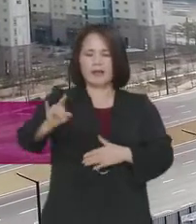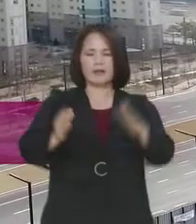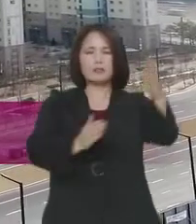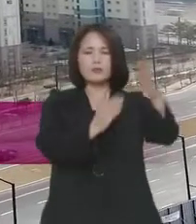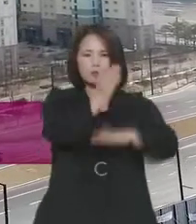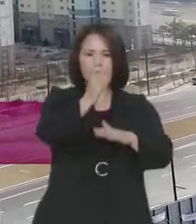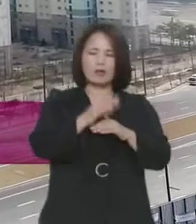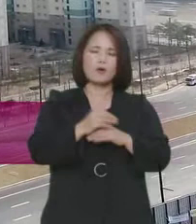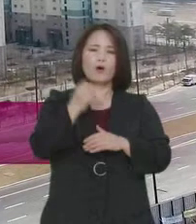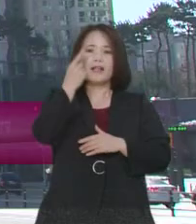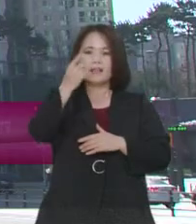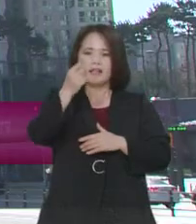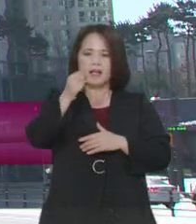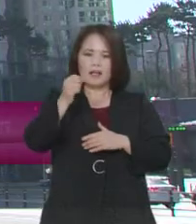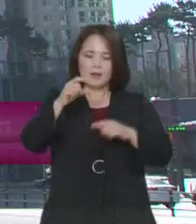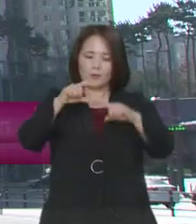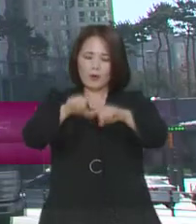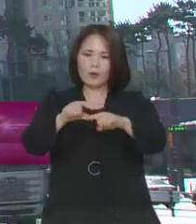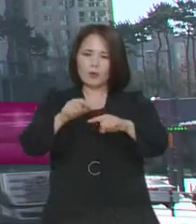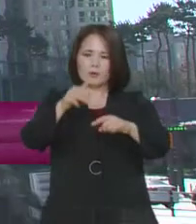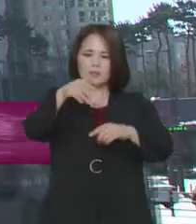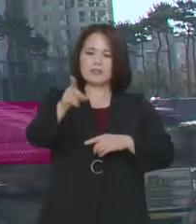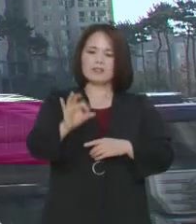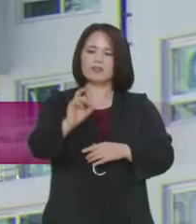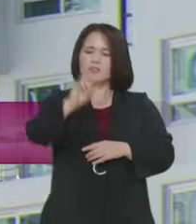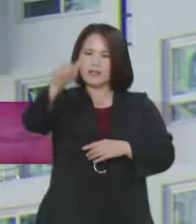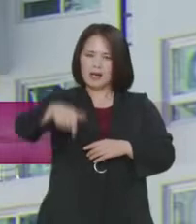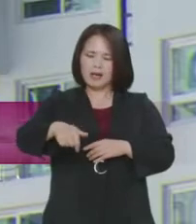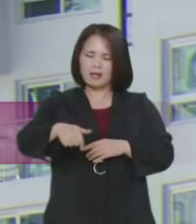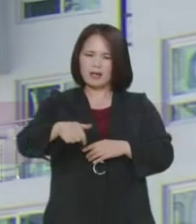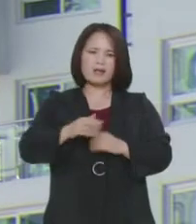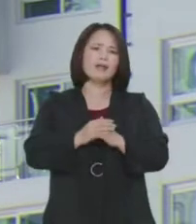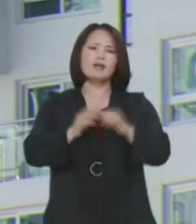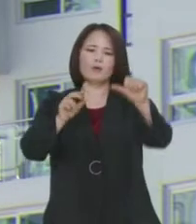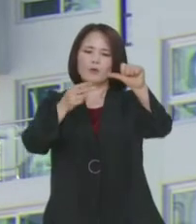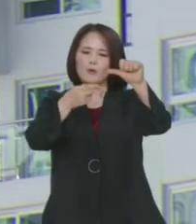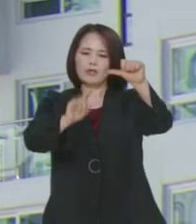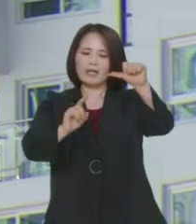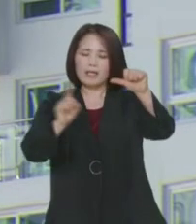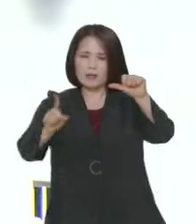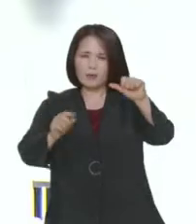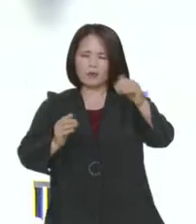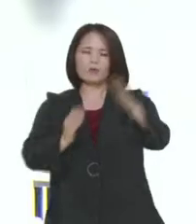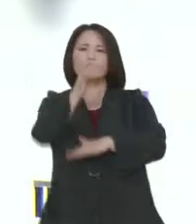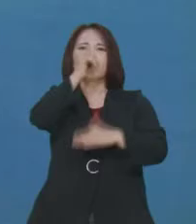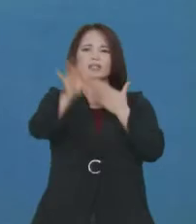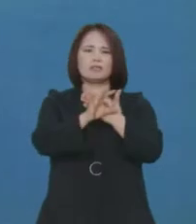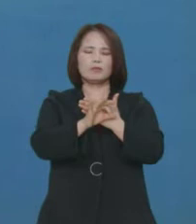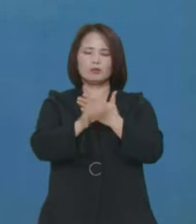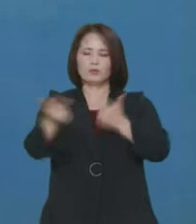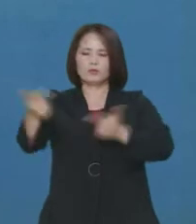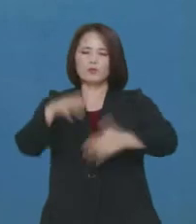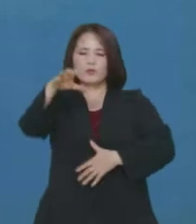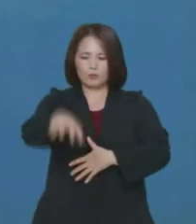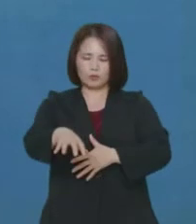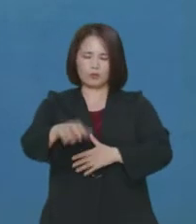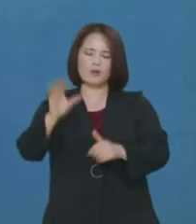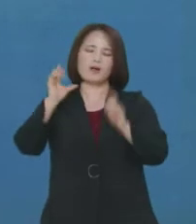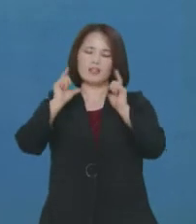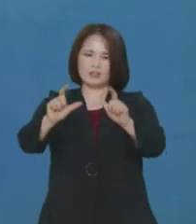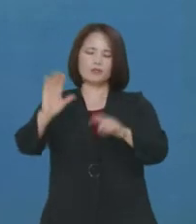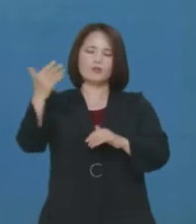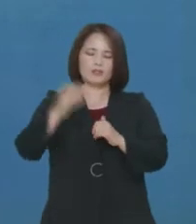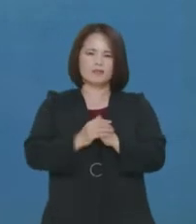월평균 그 청약 경쟁률이 5대 1을 초 가면 조정 대상 적 으로 지정될 수 있습니다 4 짧은 시간에 많이